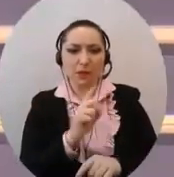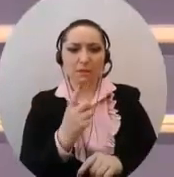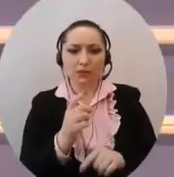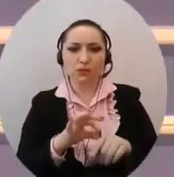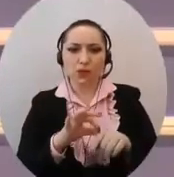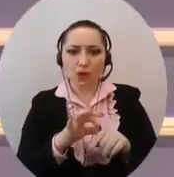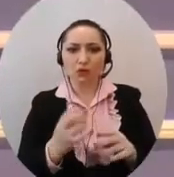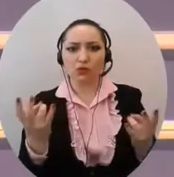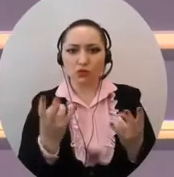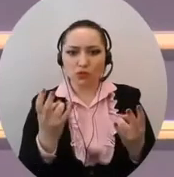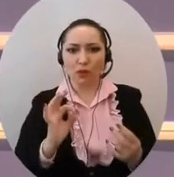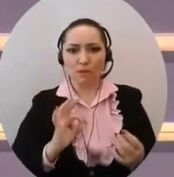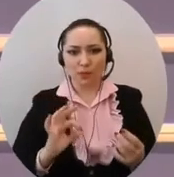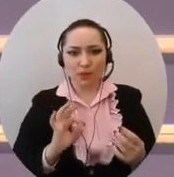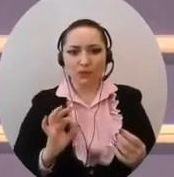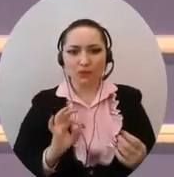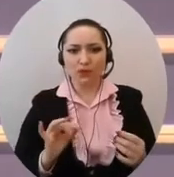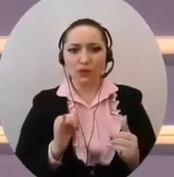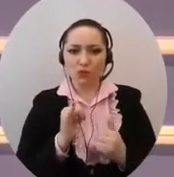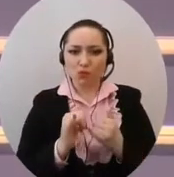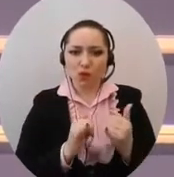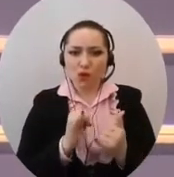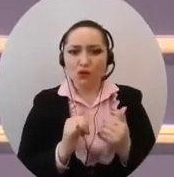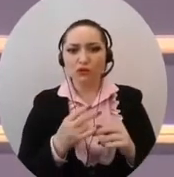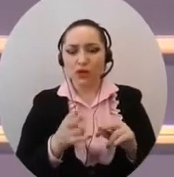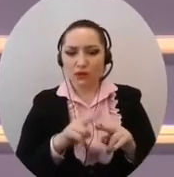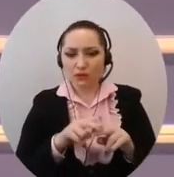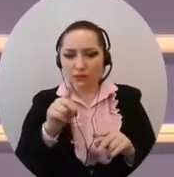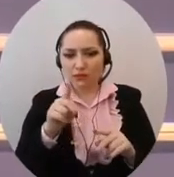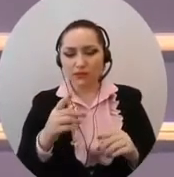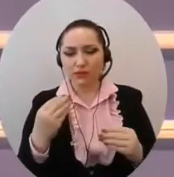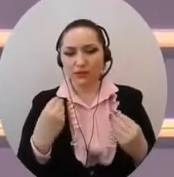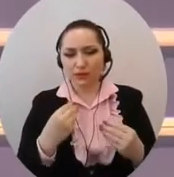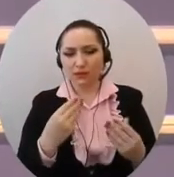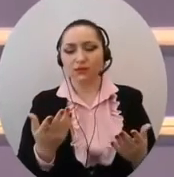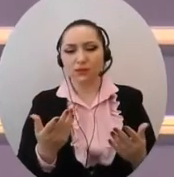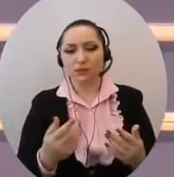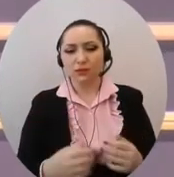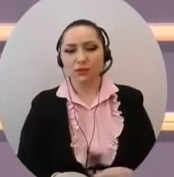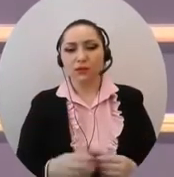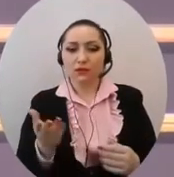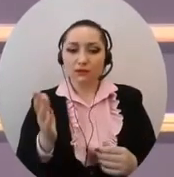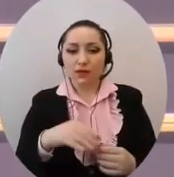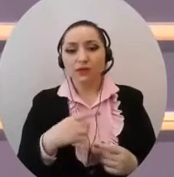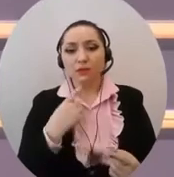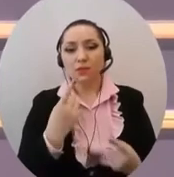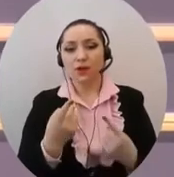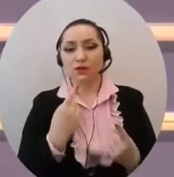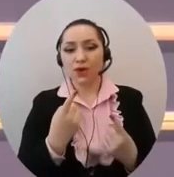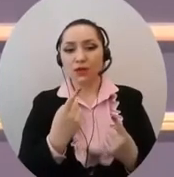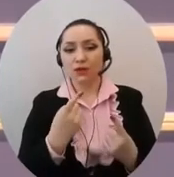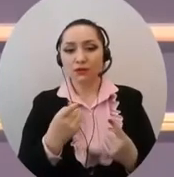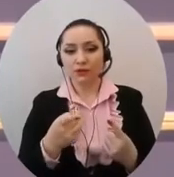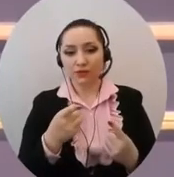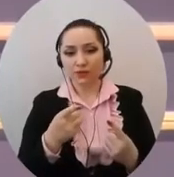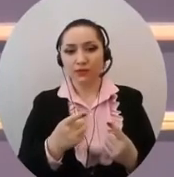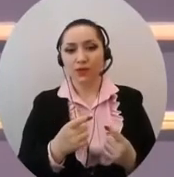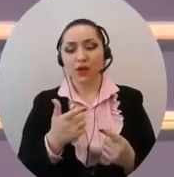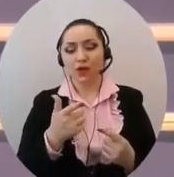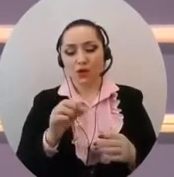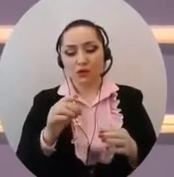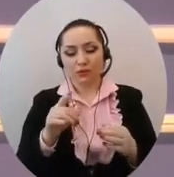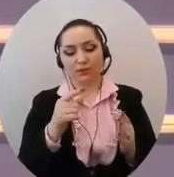пользоваться и ухаживать именно этими средствами. Давайте поговорим. Вот вы загуглите кожу. Что такое кожа? Это